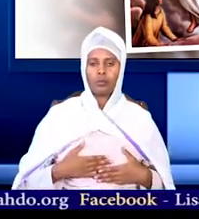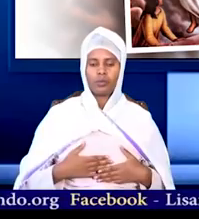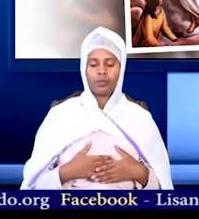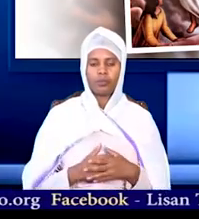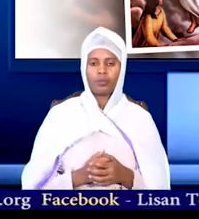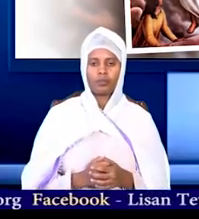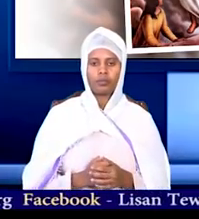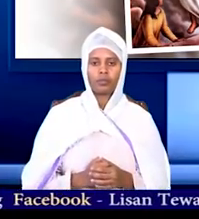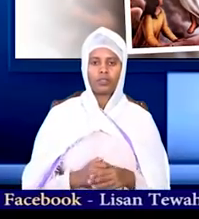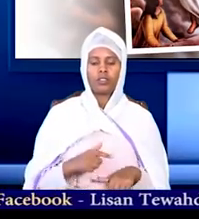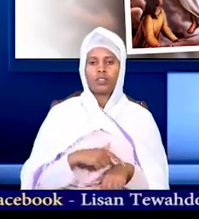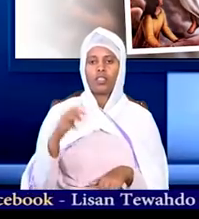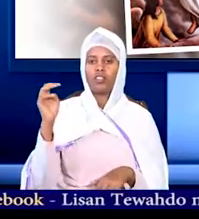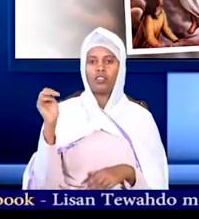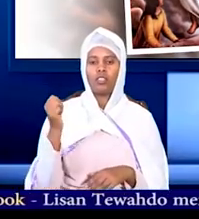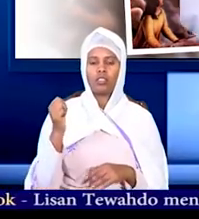ነፍሱ